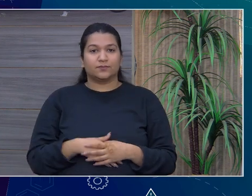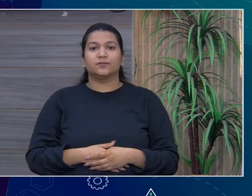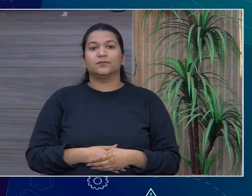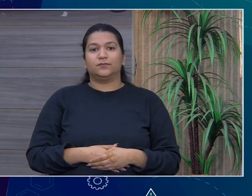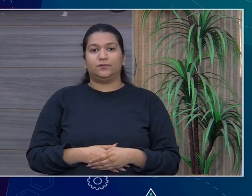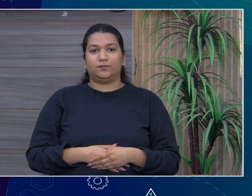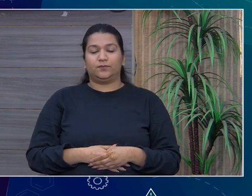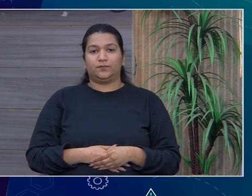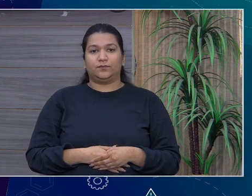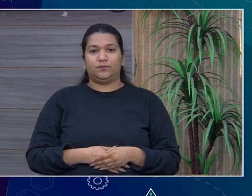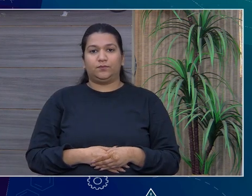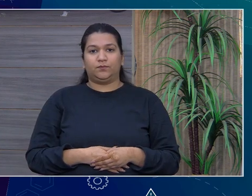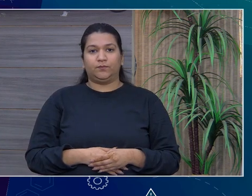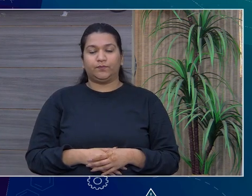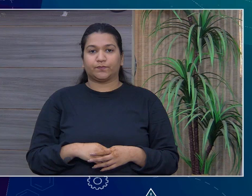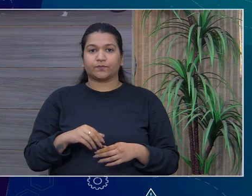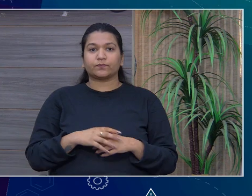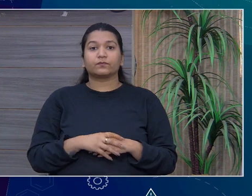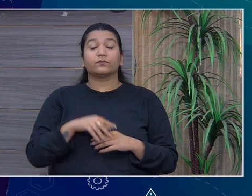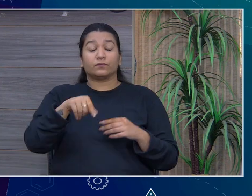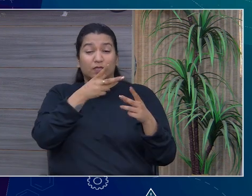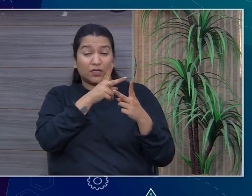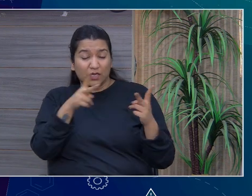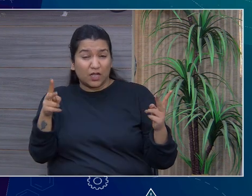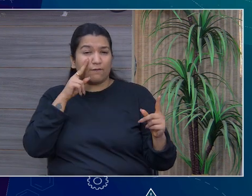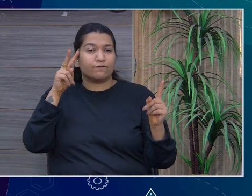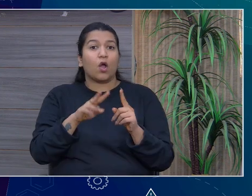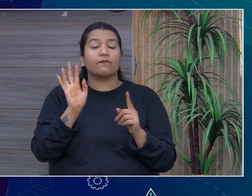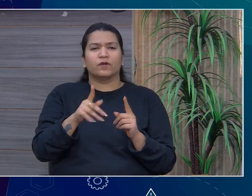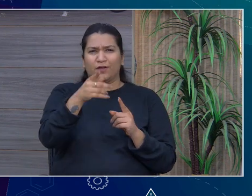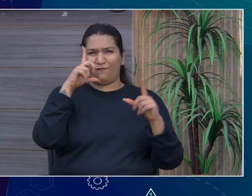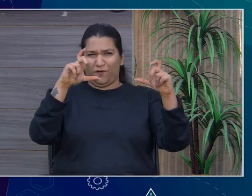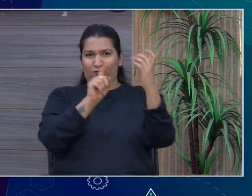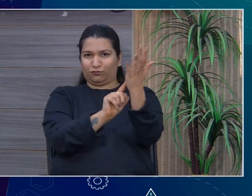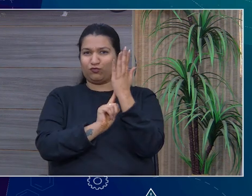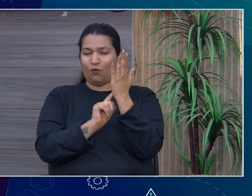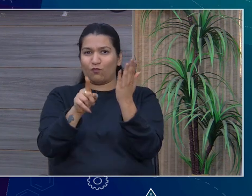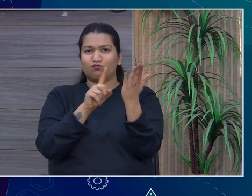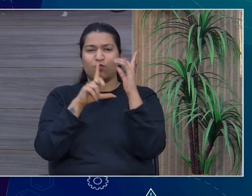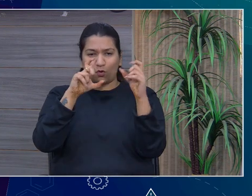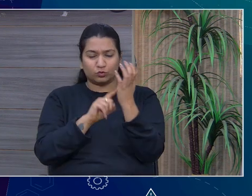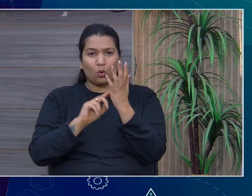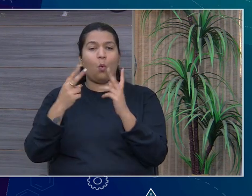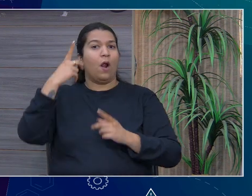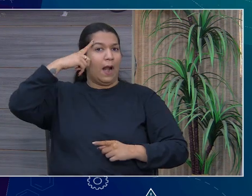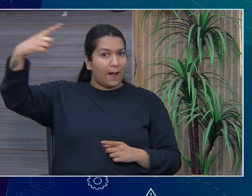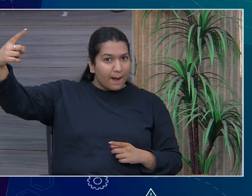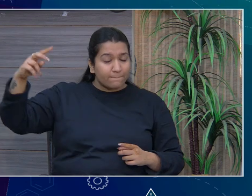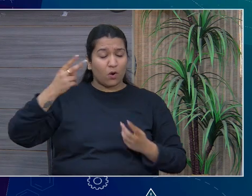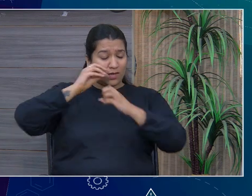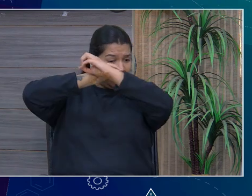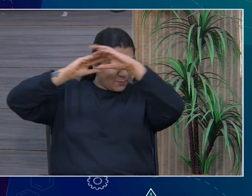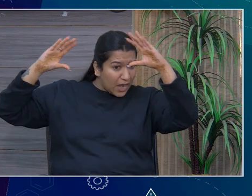जिससे पत्थरों पर बहुत चीज़ें काफ़ी लिखी हुई हैं जिसके संबंध में हमें बात की। आपने इमेजेस की बात करी जी सर, कल्पना की बात करी। मान लीजिए